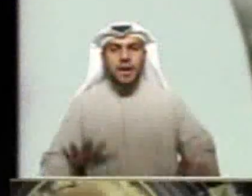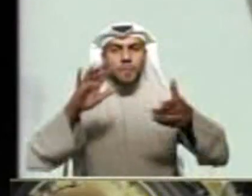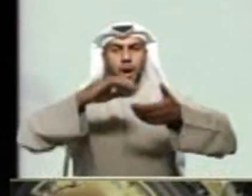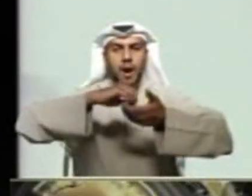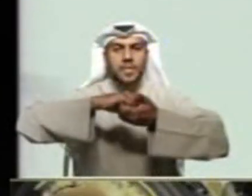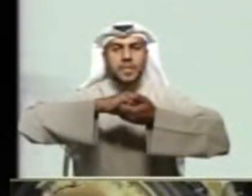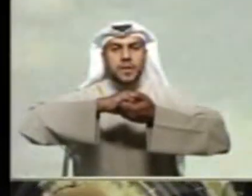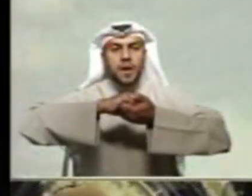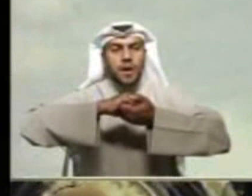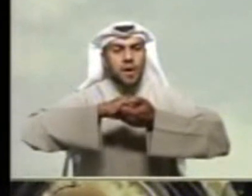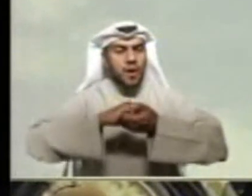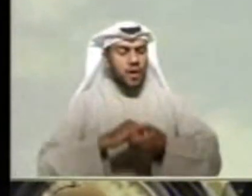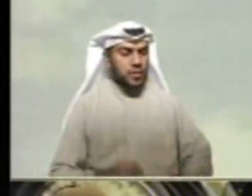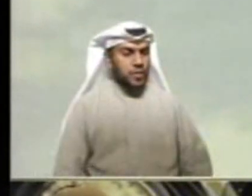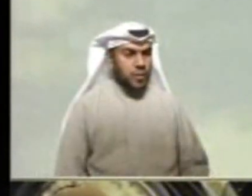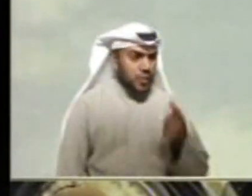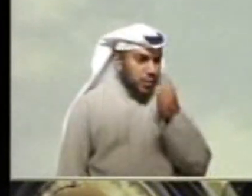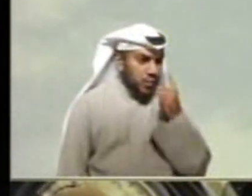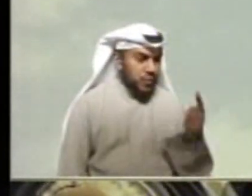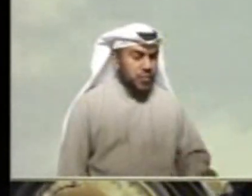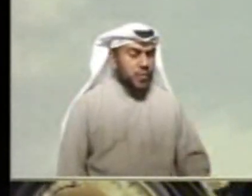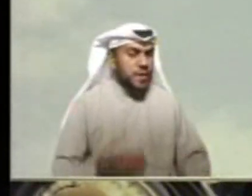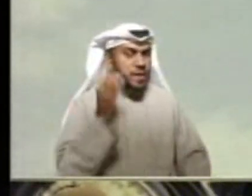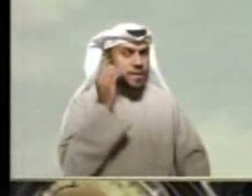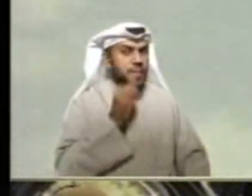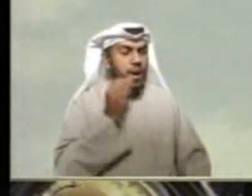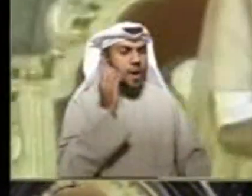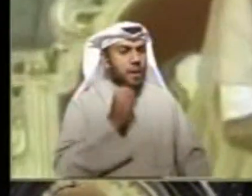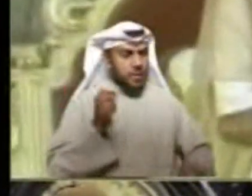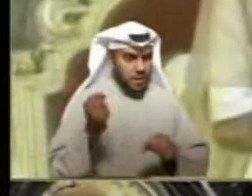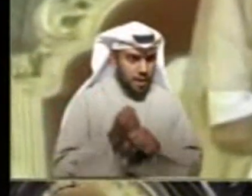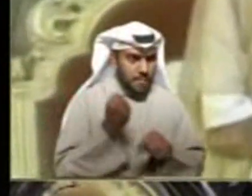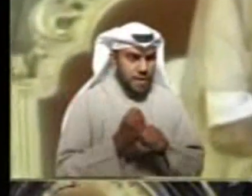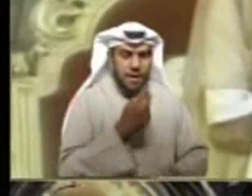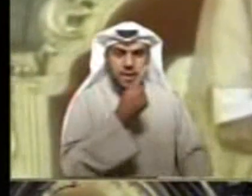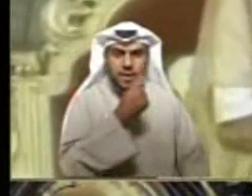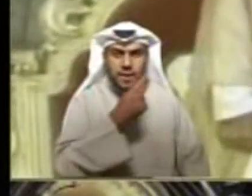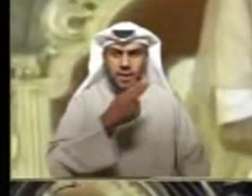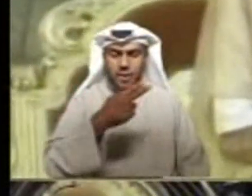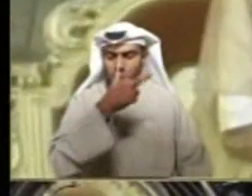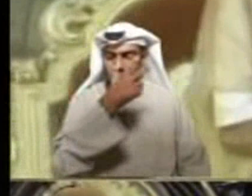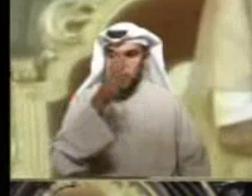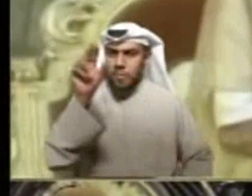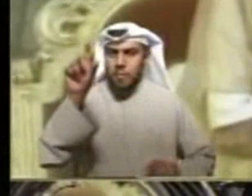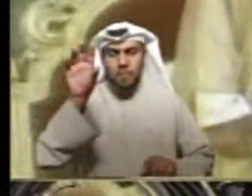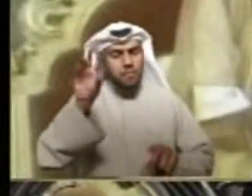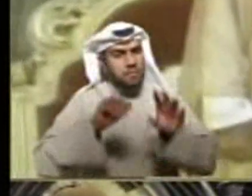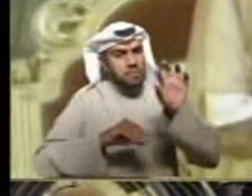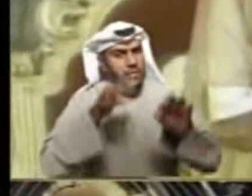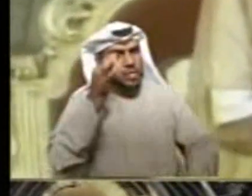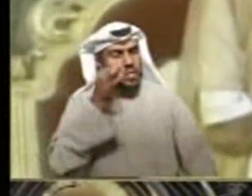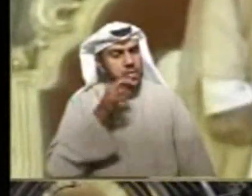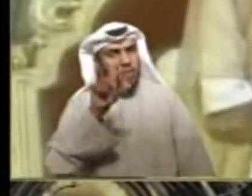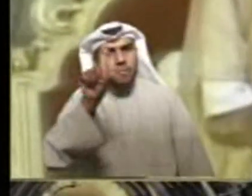بعها الصفحات المكتوبة بماء الذهب لتروي للعالم أجمع قصة المسيرة المتميزة للإمارات نحو